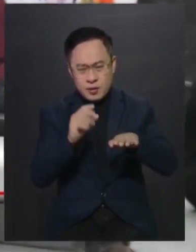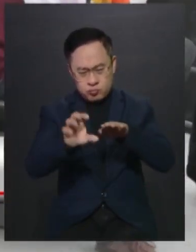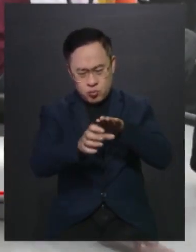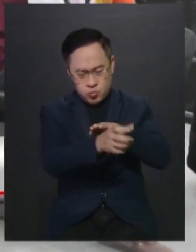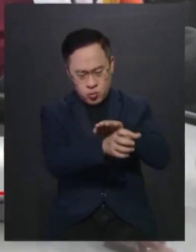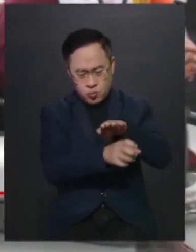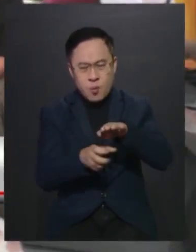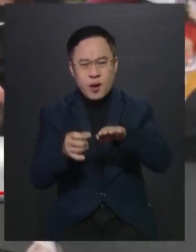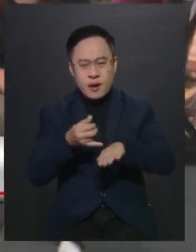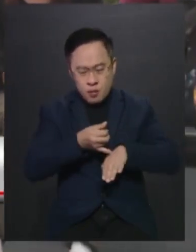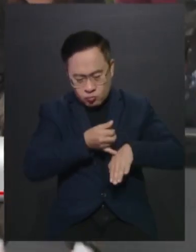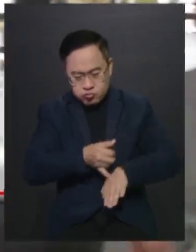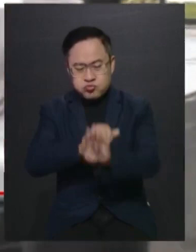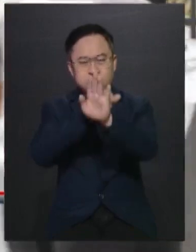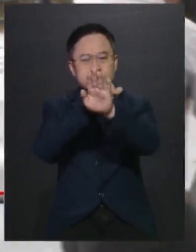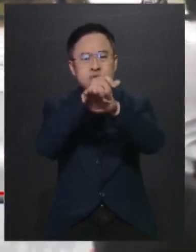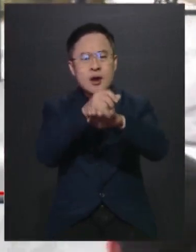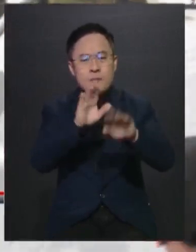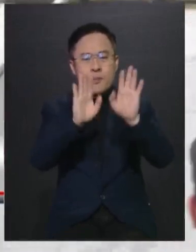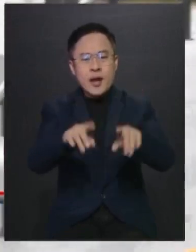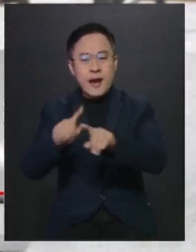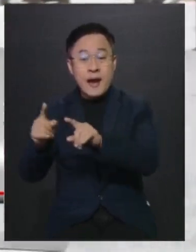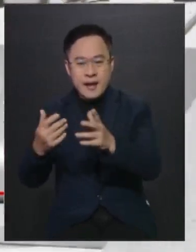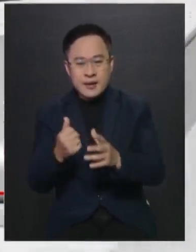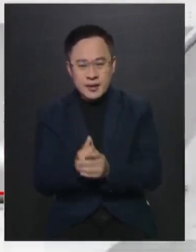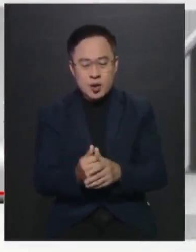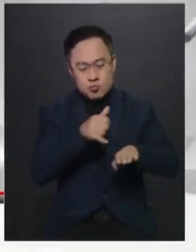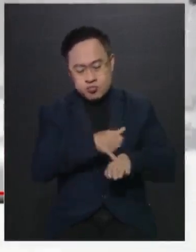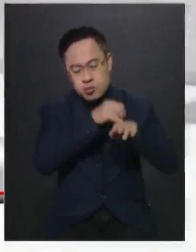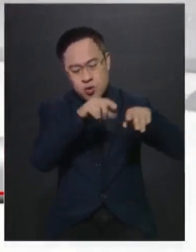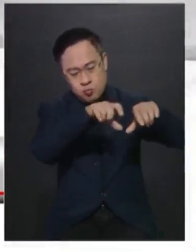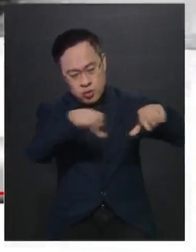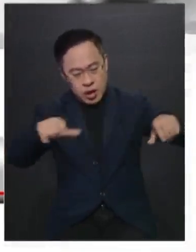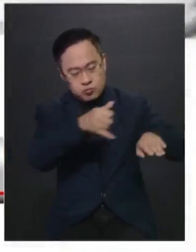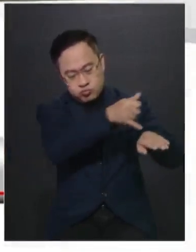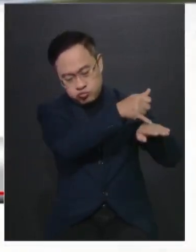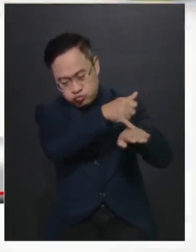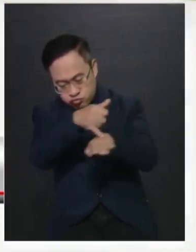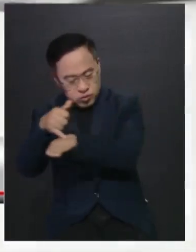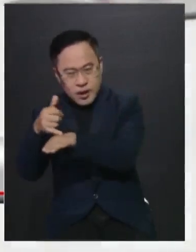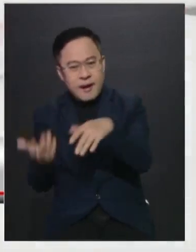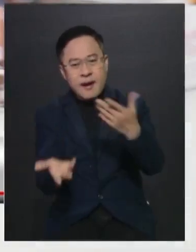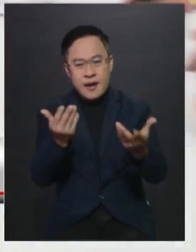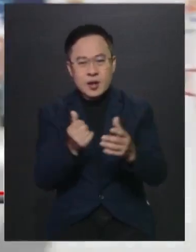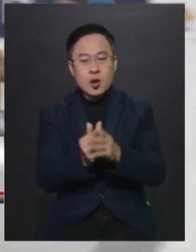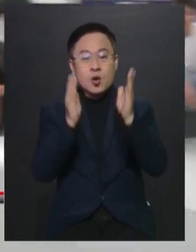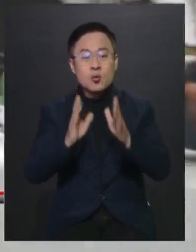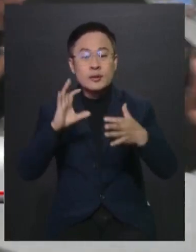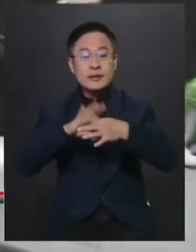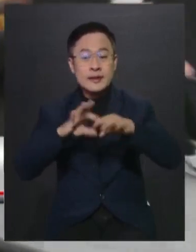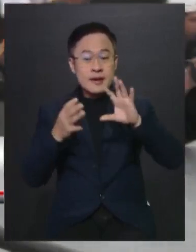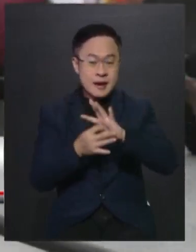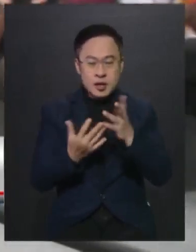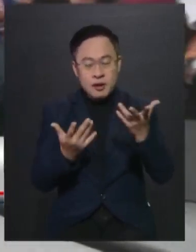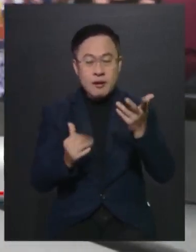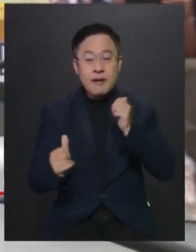เลิศค่ะแข่งขันกันที่ร้านท่าน้ำหน้าเมืองนะคะซึ่งในการแข่งขันนักกีฬาก็จะต้องโชว์ท่าที่ตัวเองคิดว่าทำได้